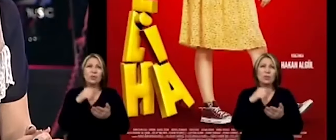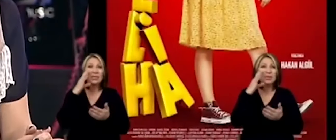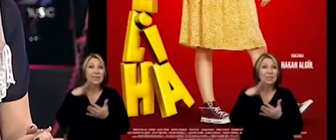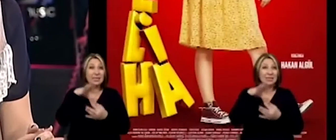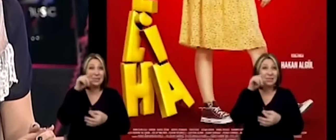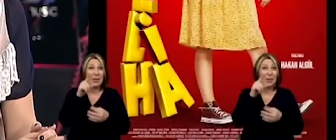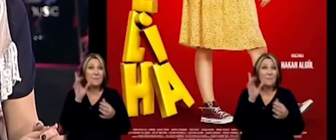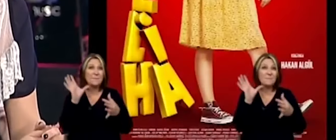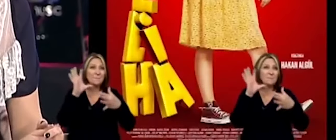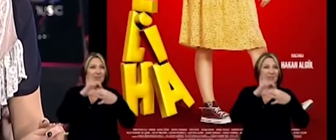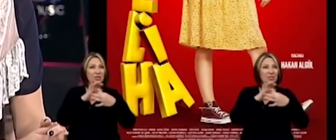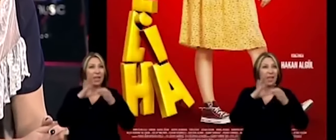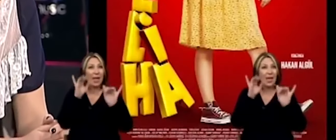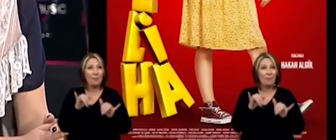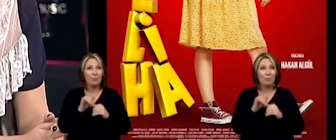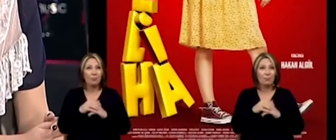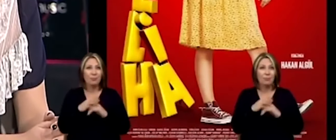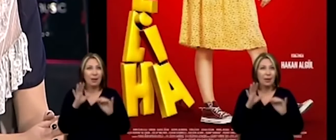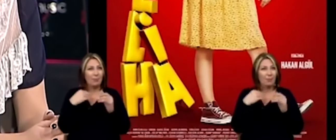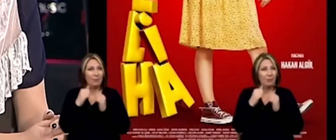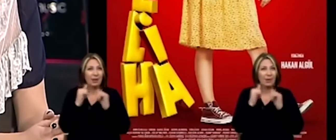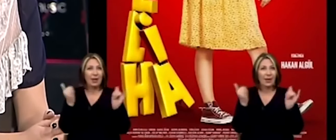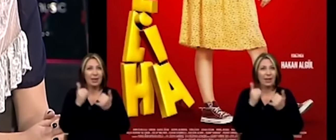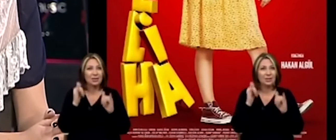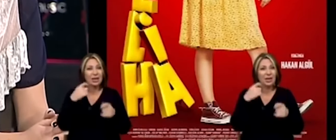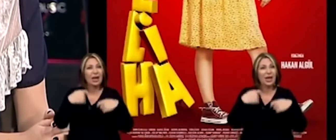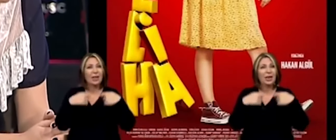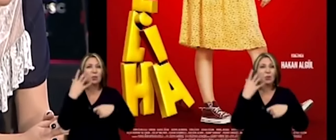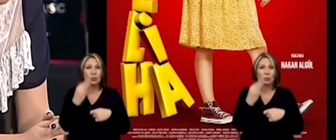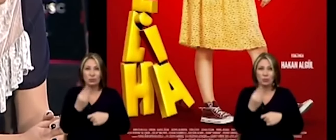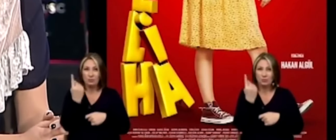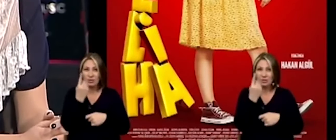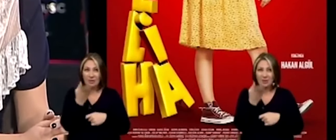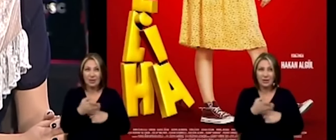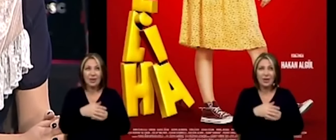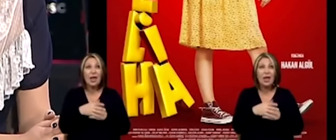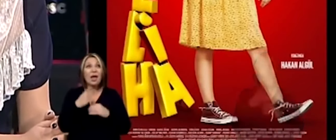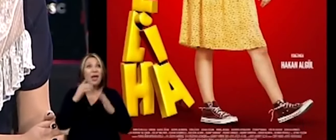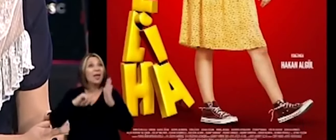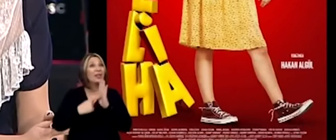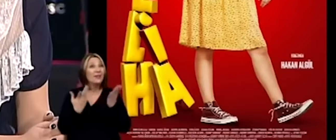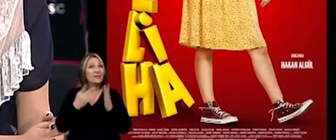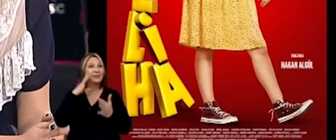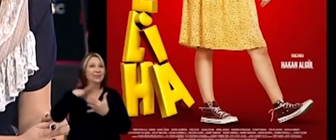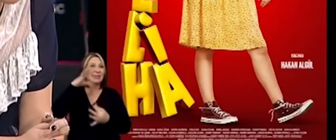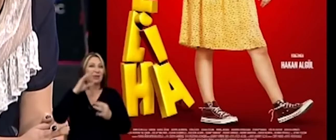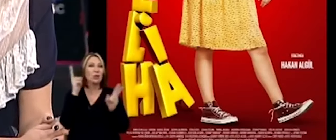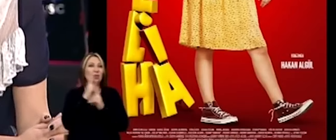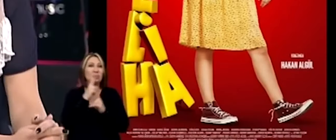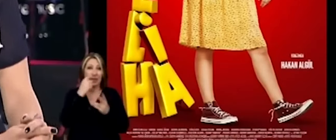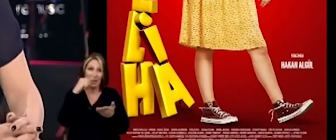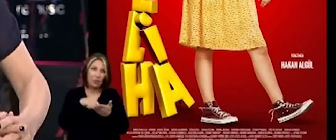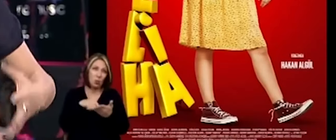insanların birleşebileceği ve hep beraber eğleneceklerinin garanti olacağı bir şey. Evet, amaç insanları güldürmekse güldüreceğine